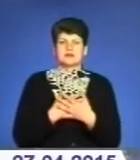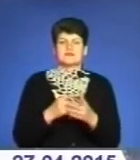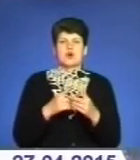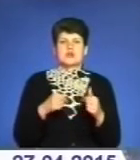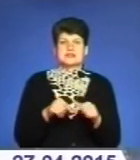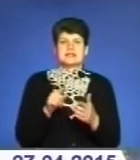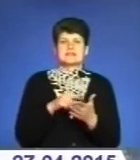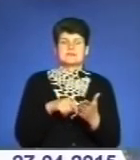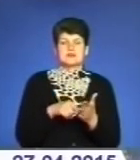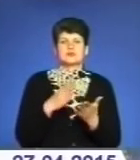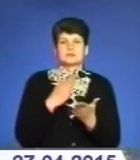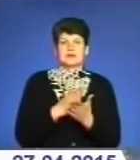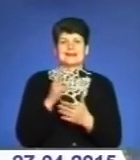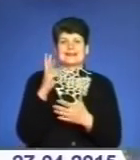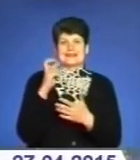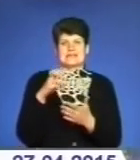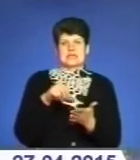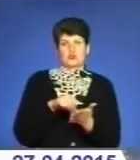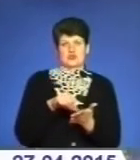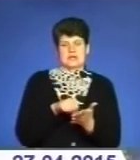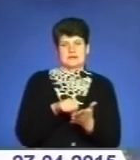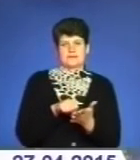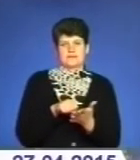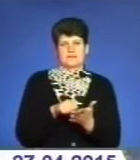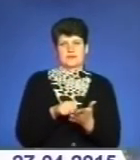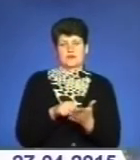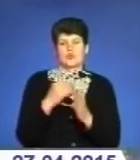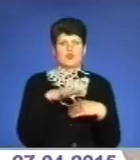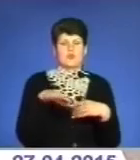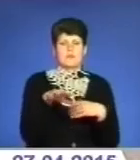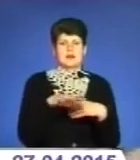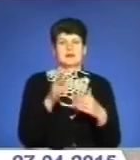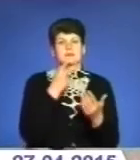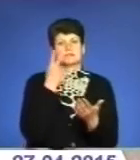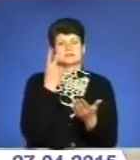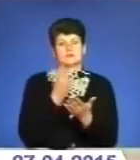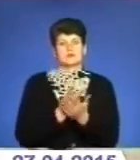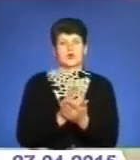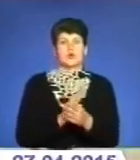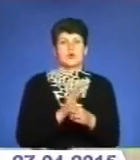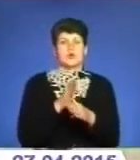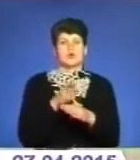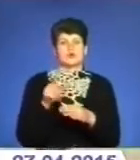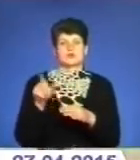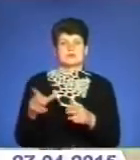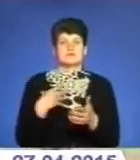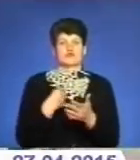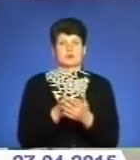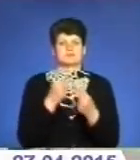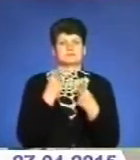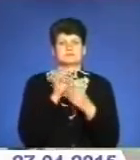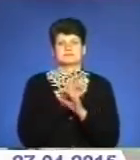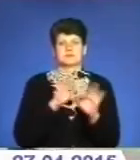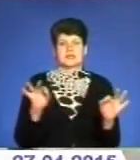налічує понад 300 учасників. У рядах школярська, студентська молодь, дорослі і навіть малята від